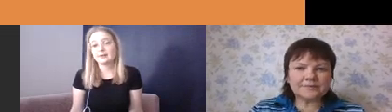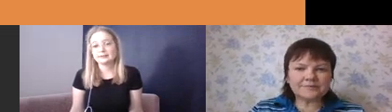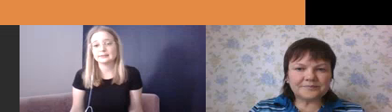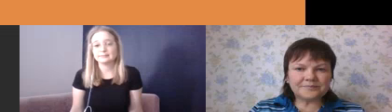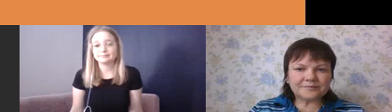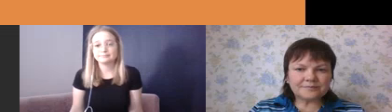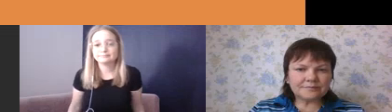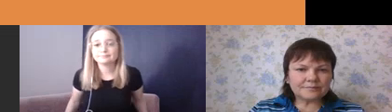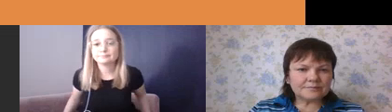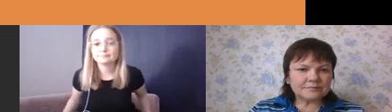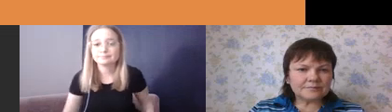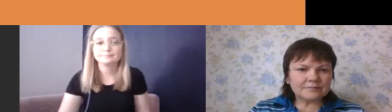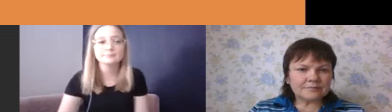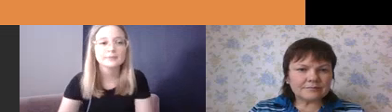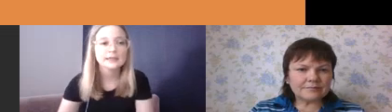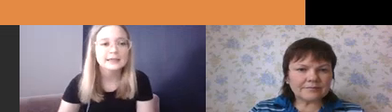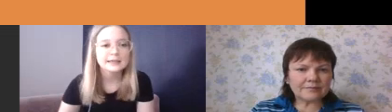Et seda võite vaadata.